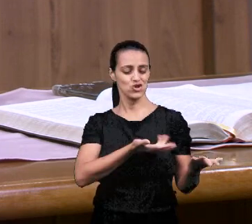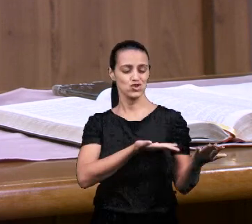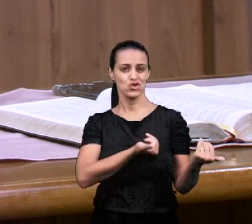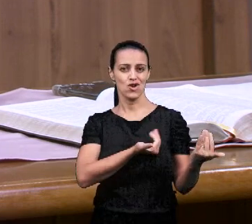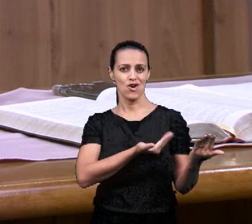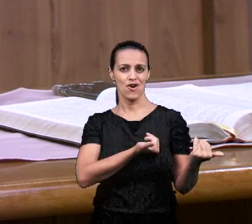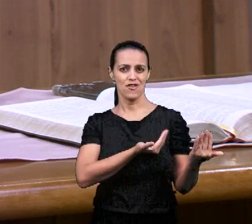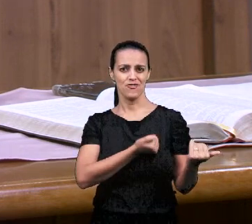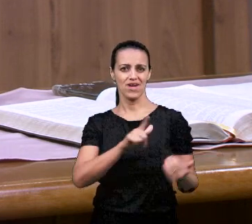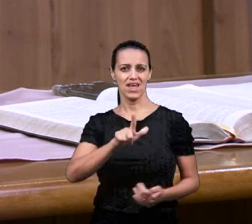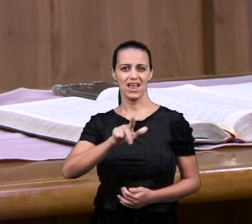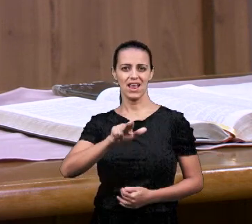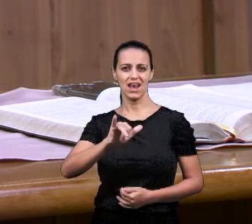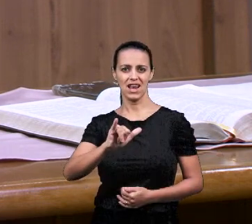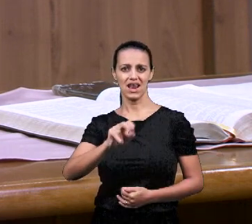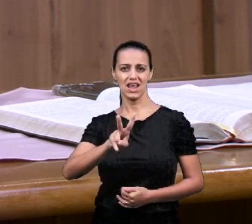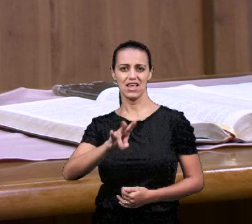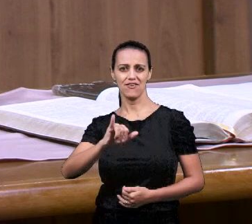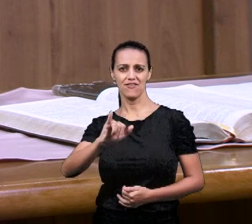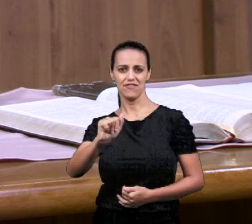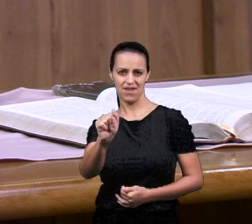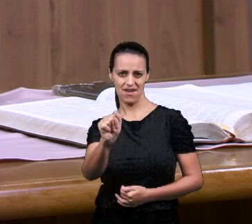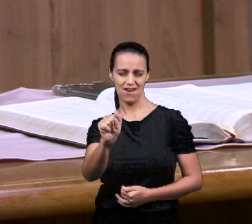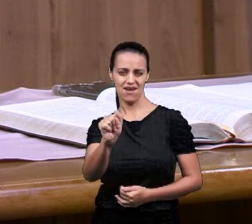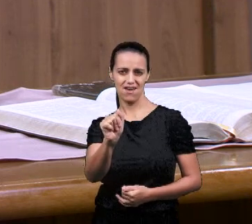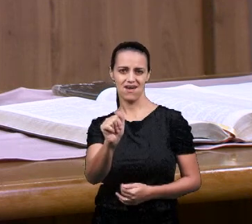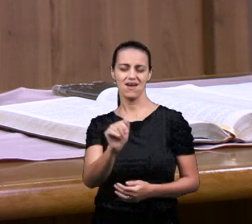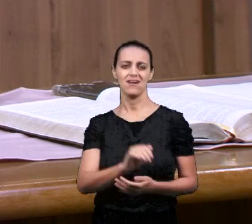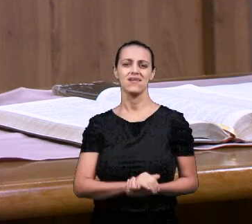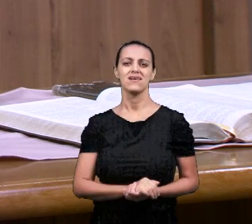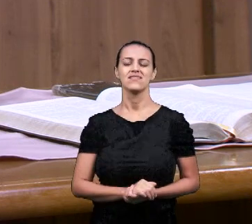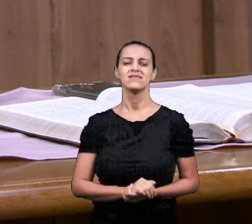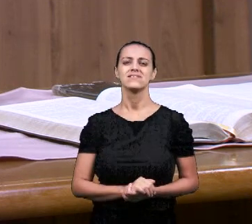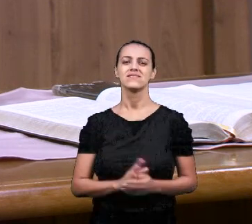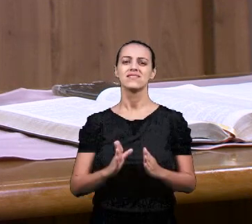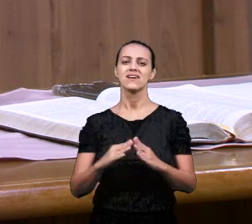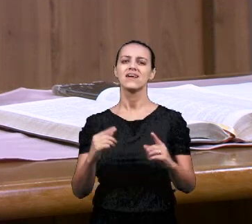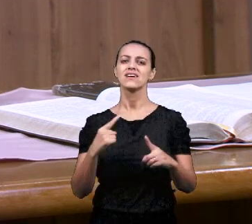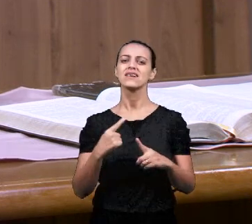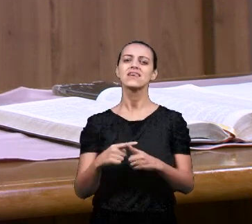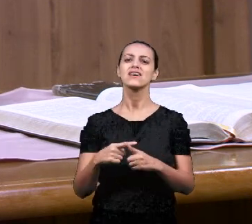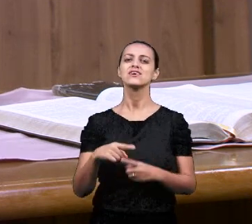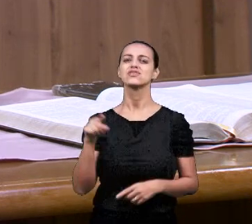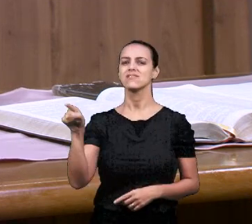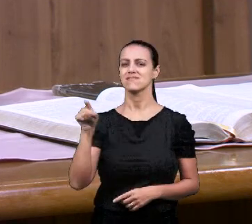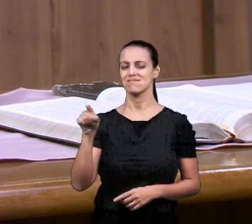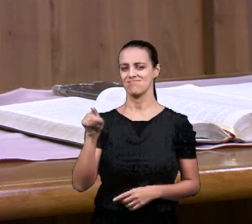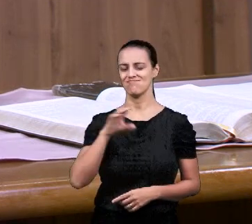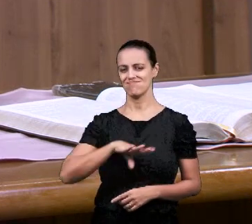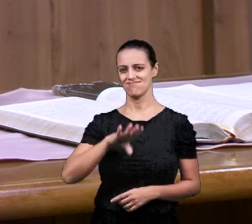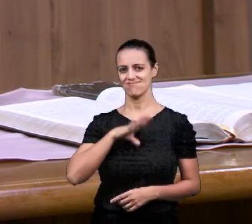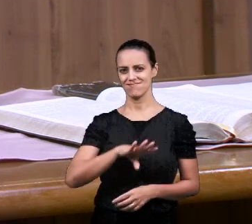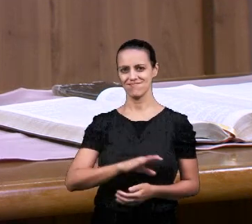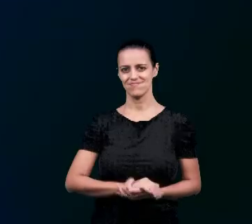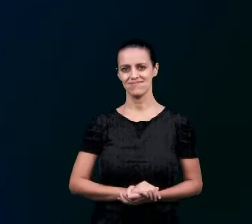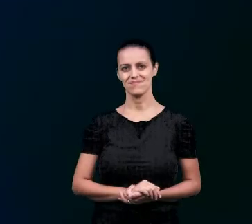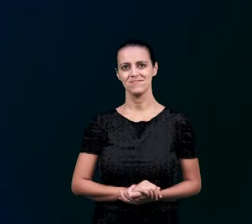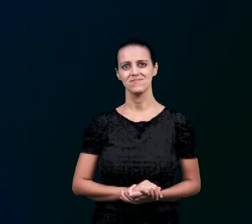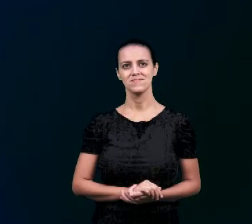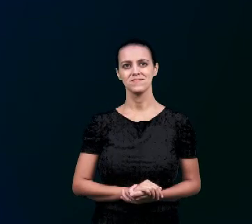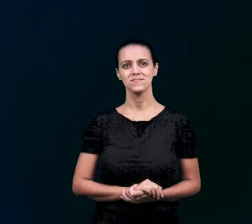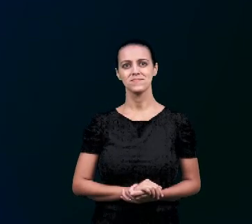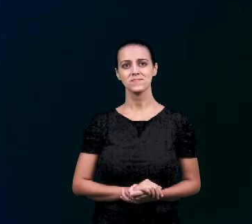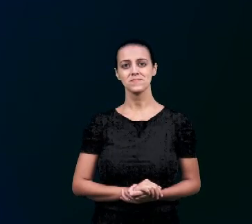jeune fille Livia. Livia, c'est le groupe de gens de l'église de Porto, à Portugal. Elle va nous donner cette